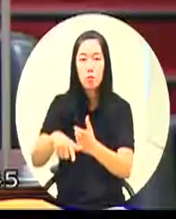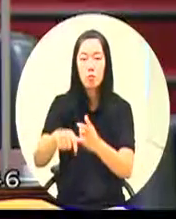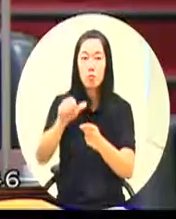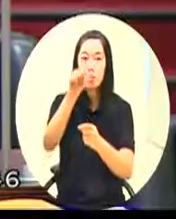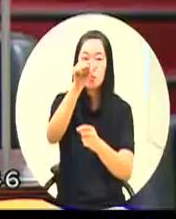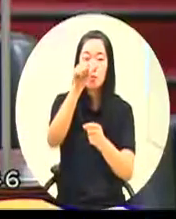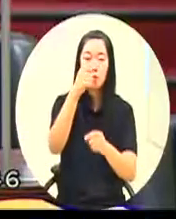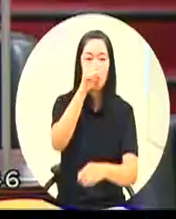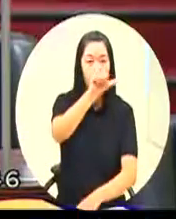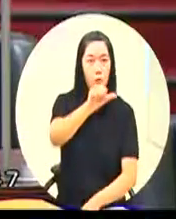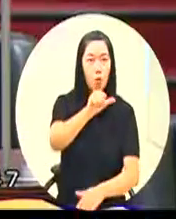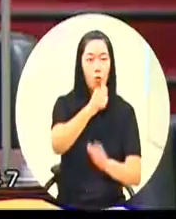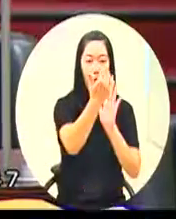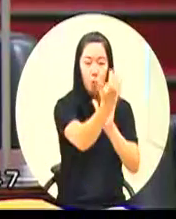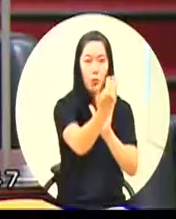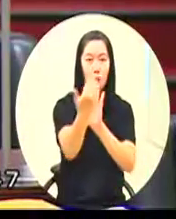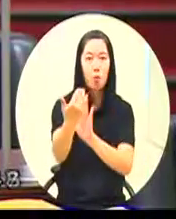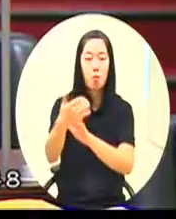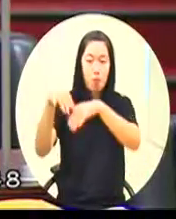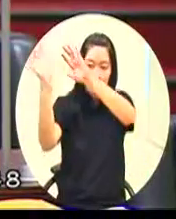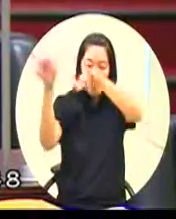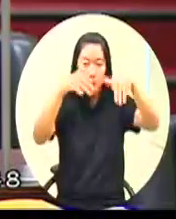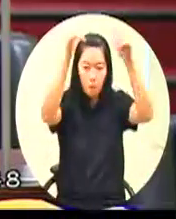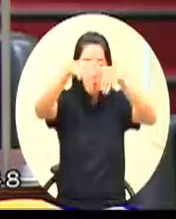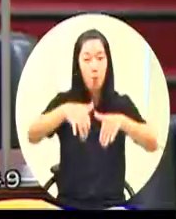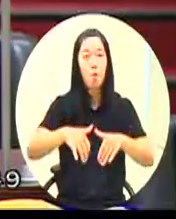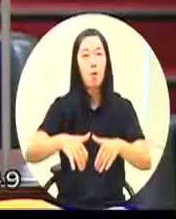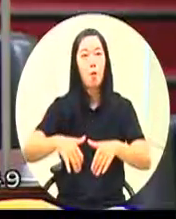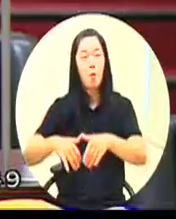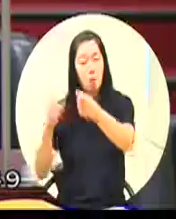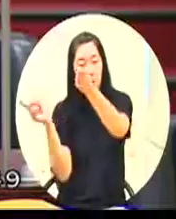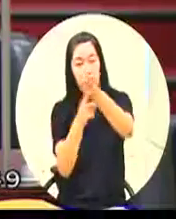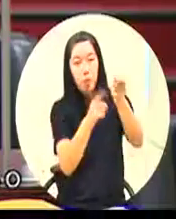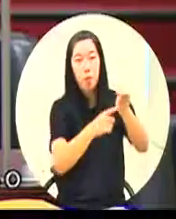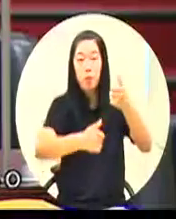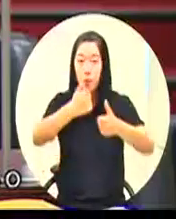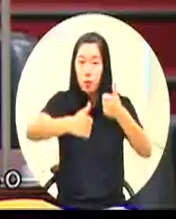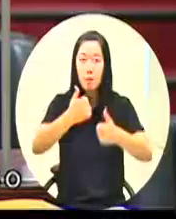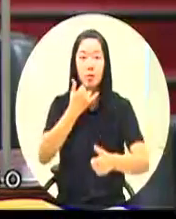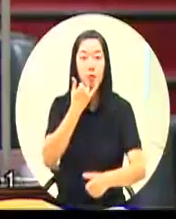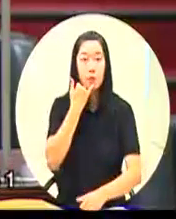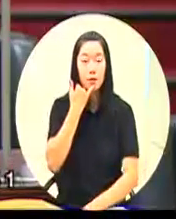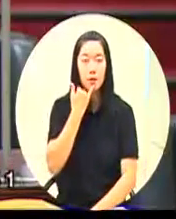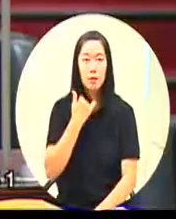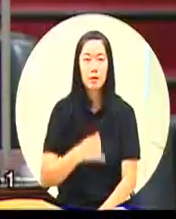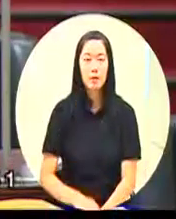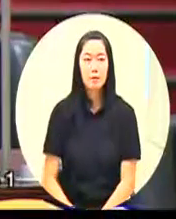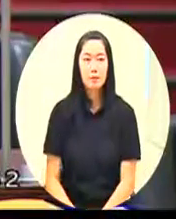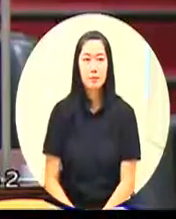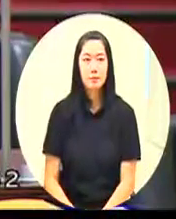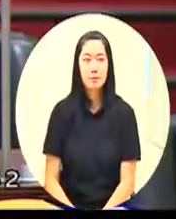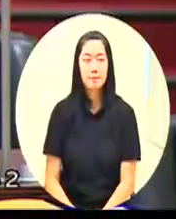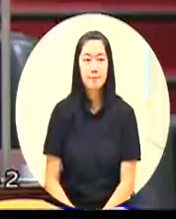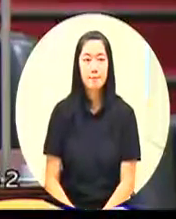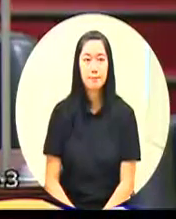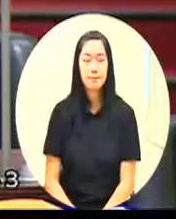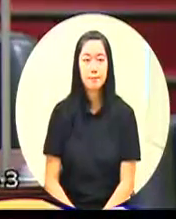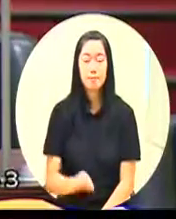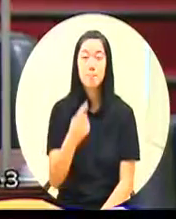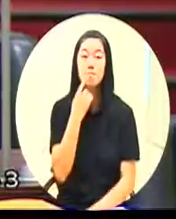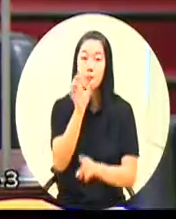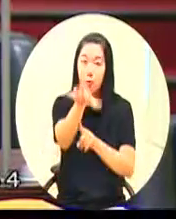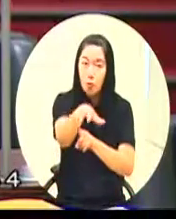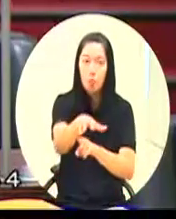或6面的风雨球场，来适应、来因应目前。好，美浓的各